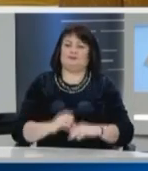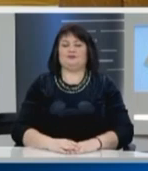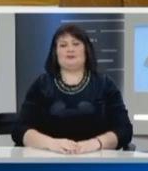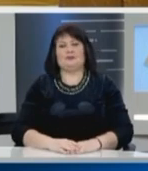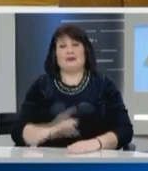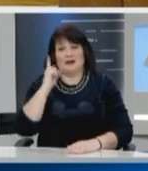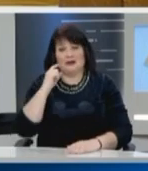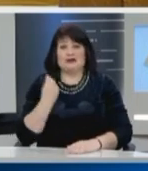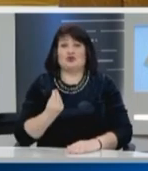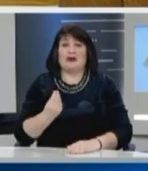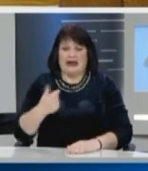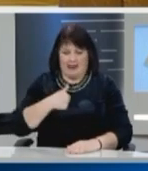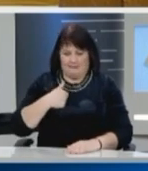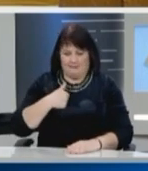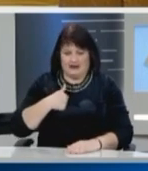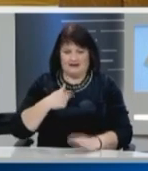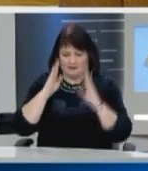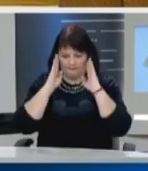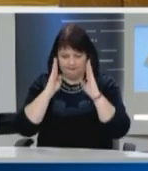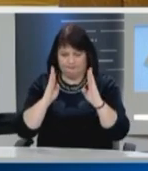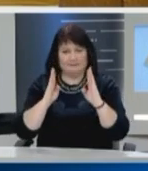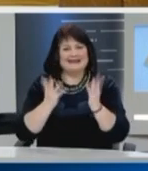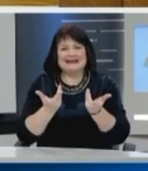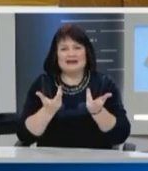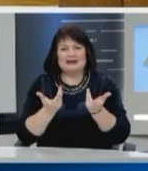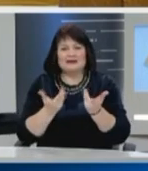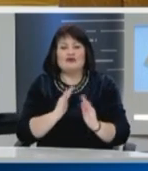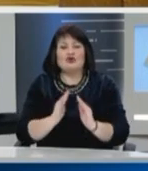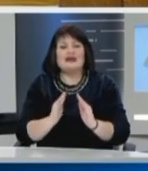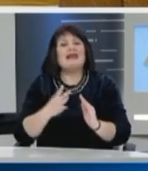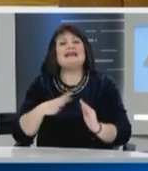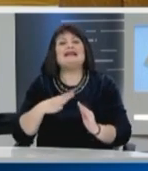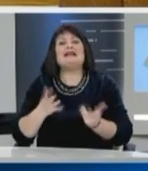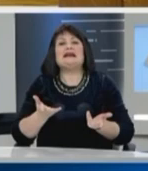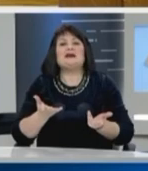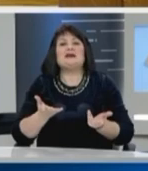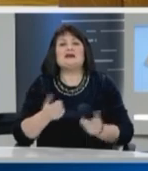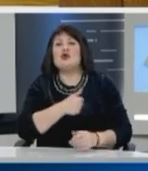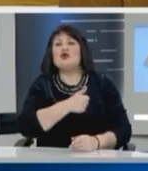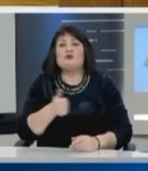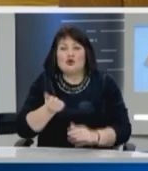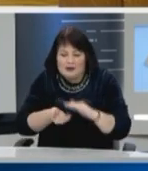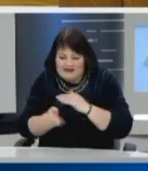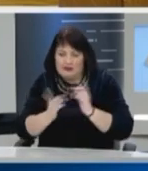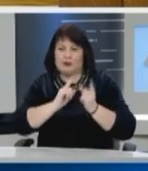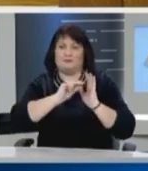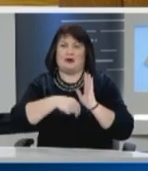Γιατί ξέρετε πάρα πολύ καλά ότι το δικό μας μέλημα δεν ήταν μόνο να βγούμε από τα